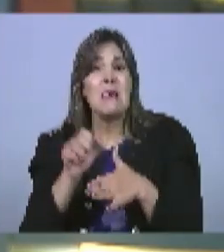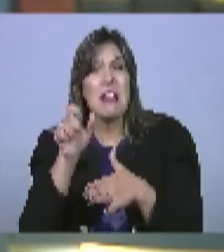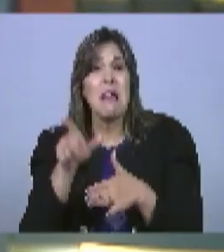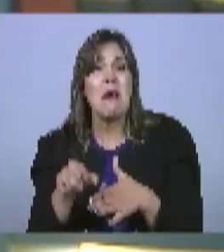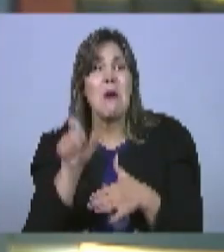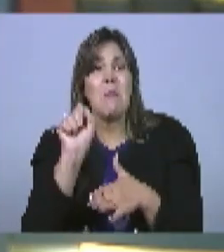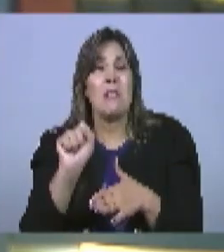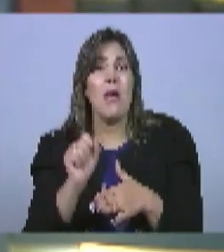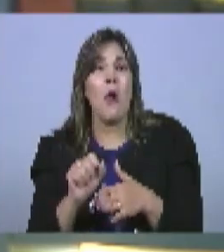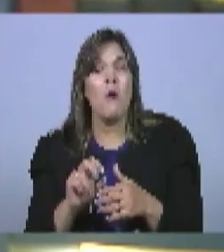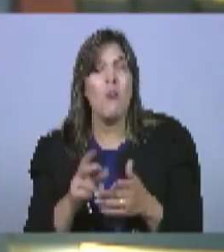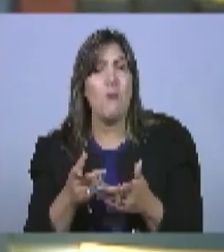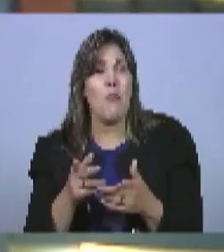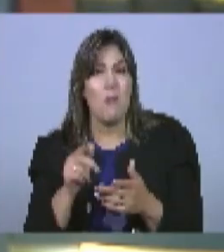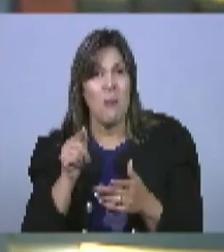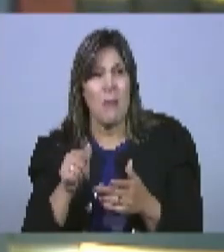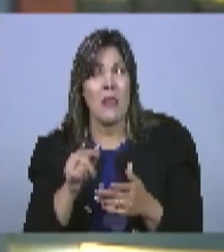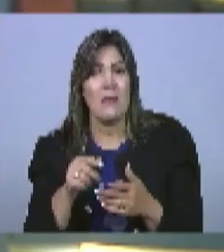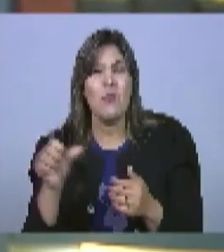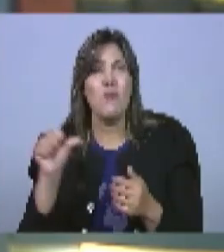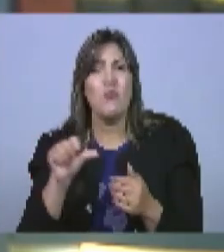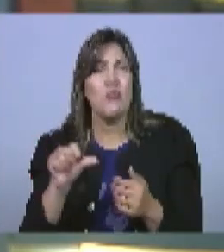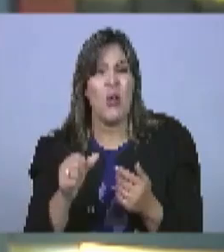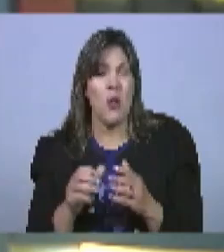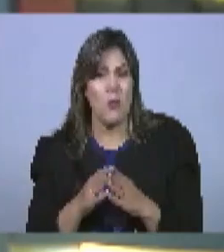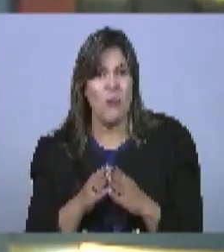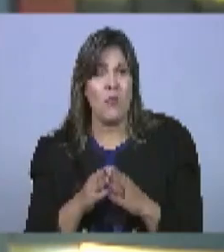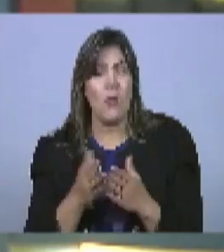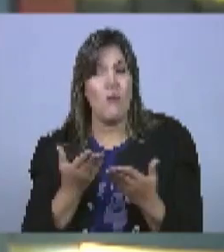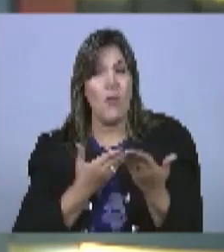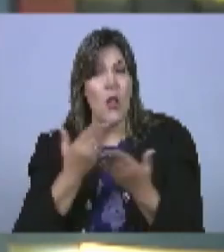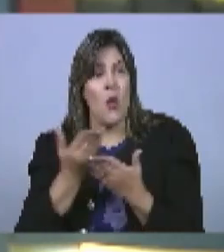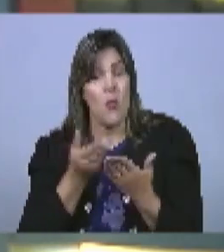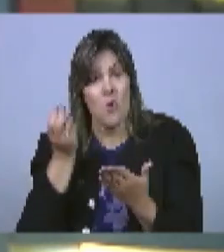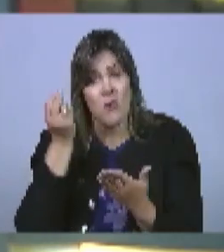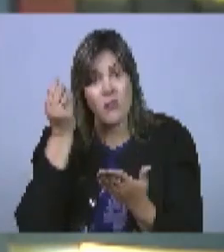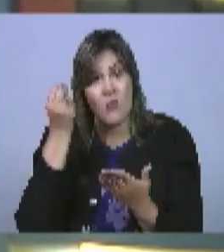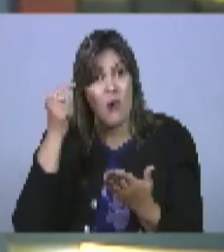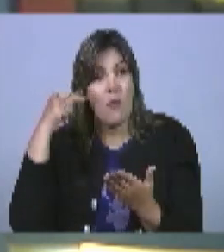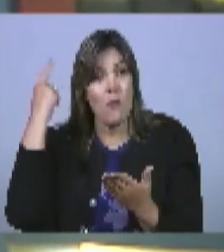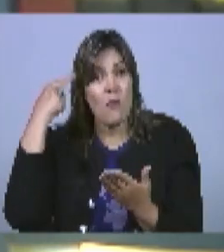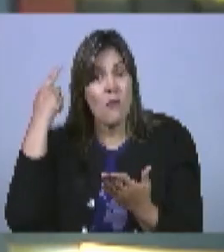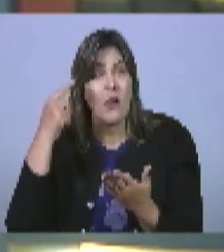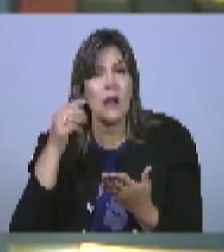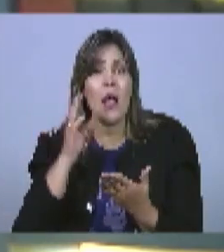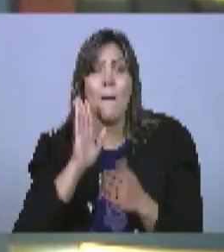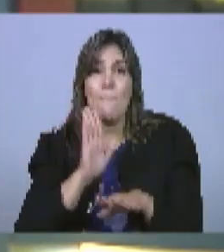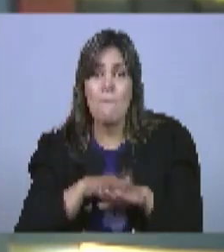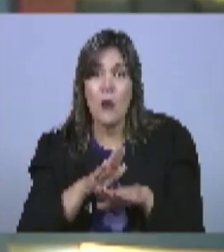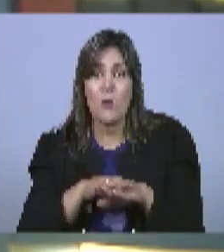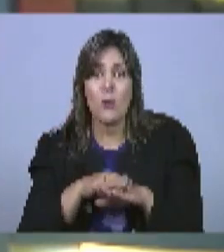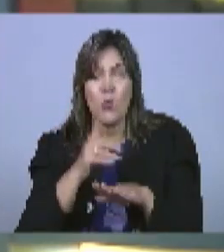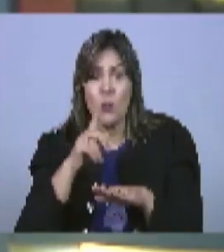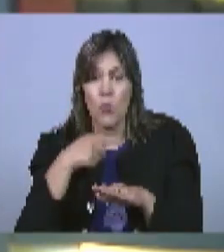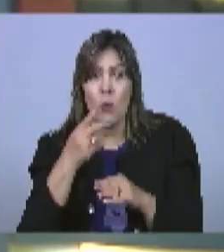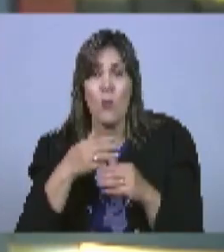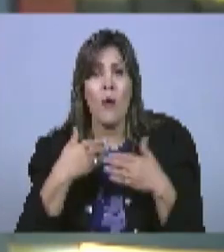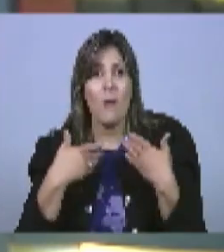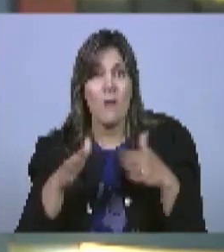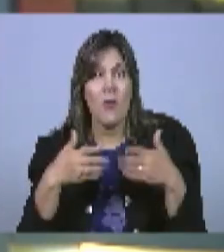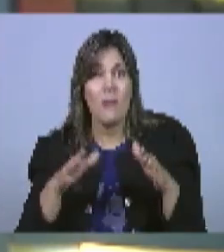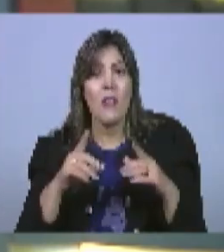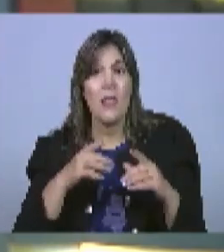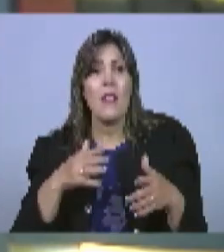في هذه المجتمعات فطبعا هذا الحوار الثقافي والفكري والفلسفي مطلوب وما حدث في افتتاح